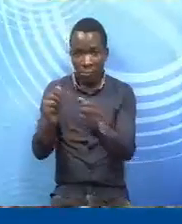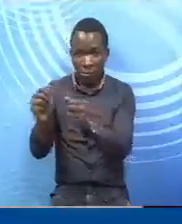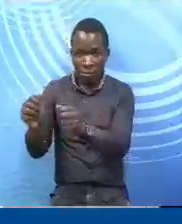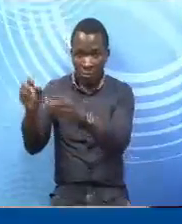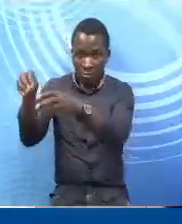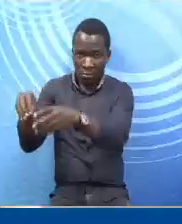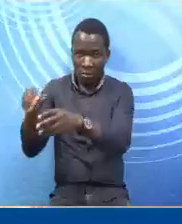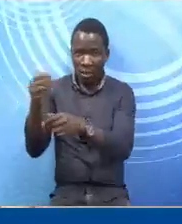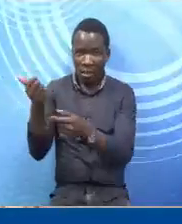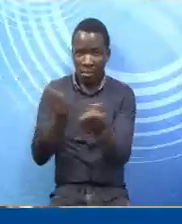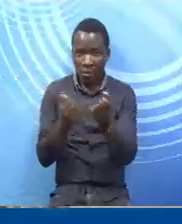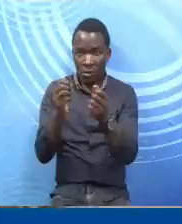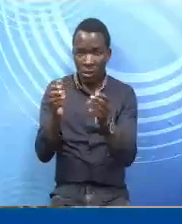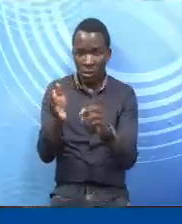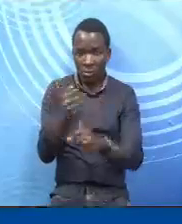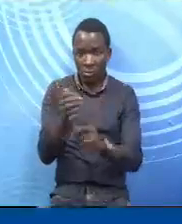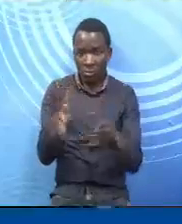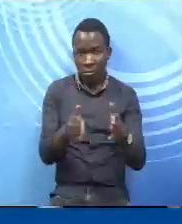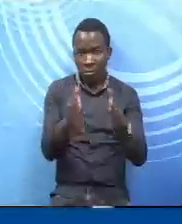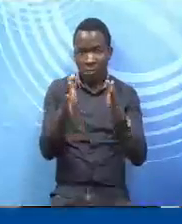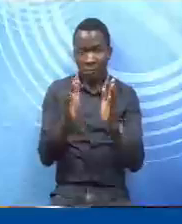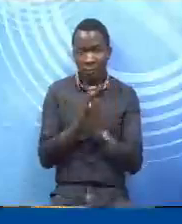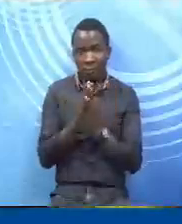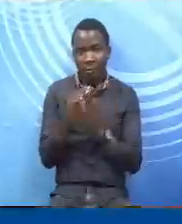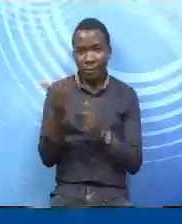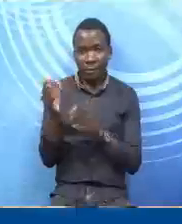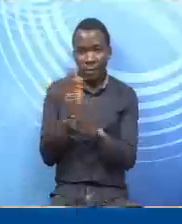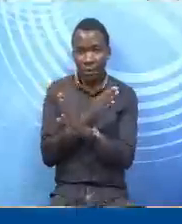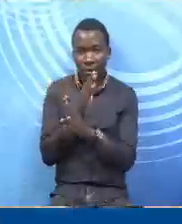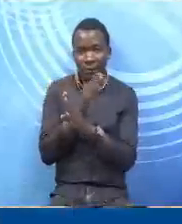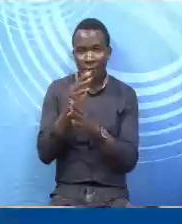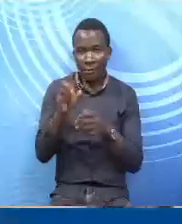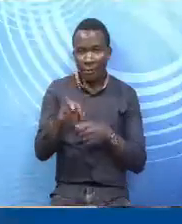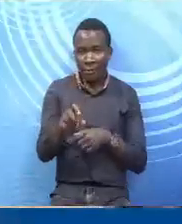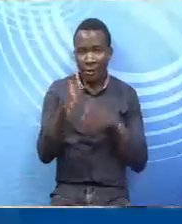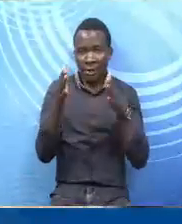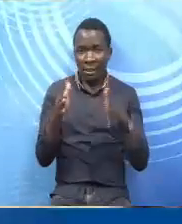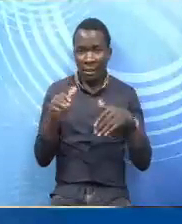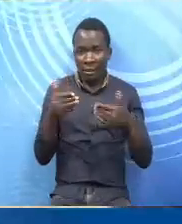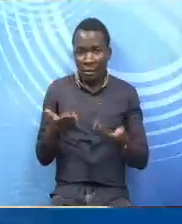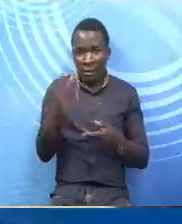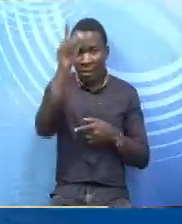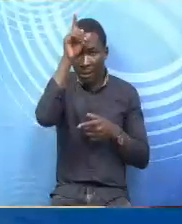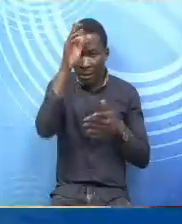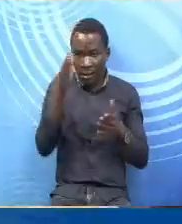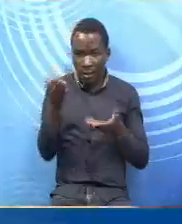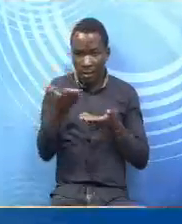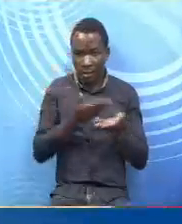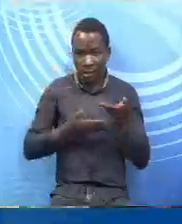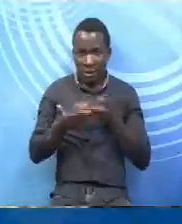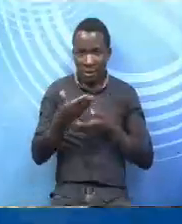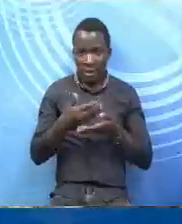modoka zibone uko zibona inzira zitambuka. Ku rundi ruhande kandi aba bagenzi cyangwa se aba baturage twaganiriye bakaba